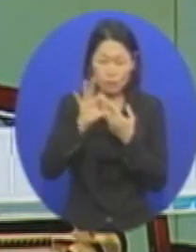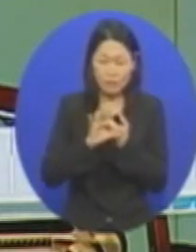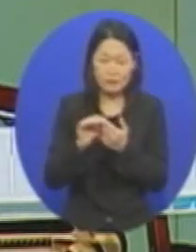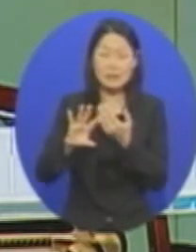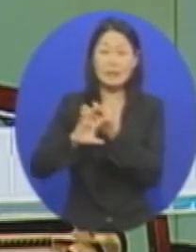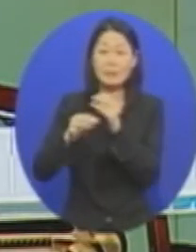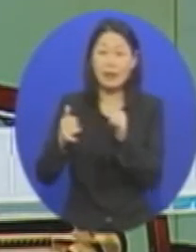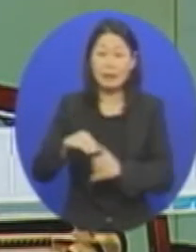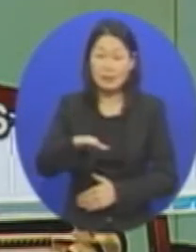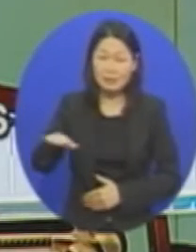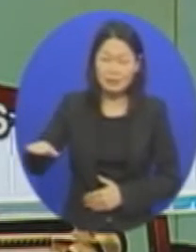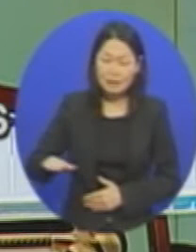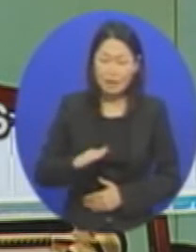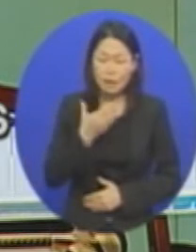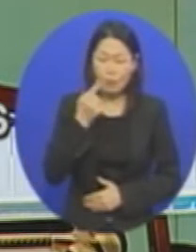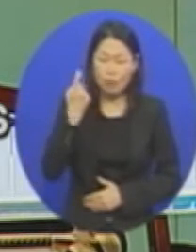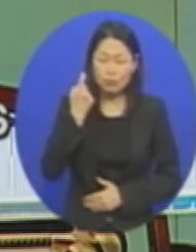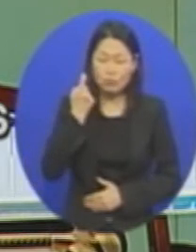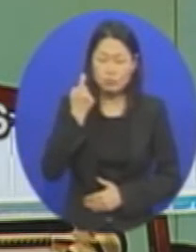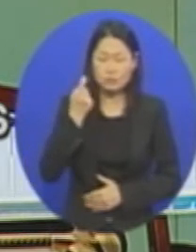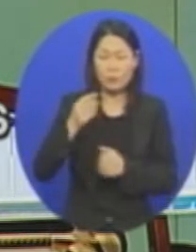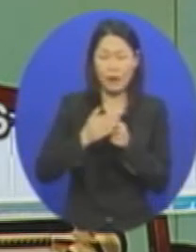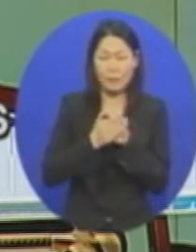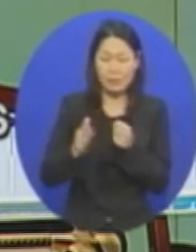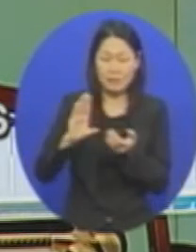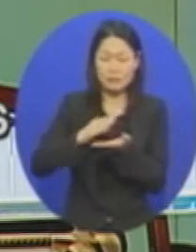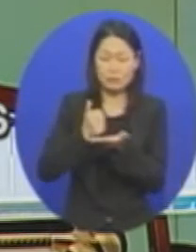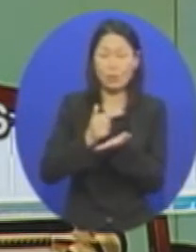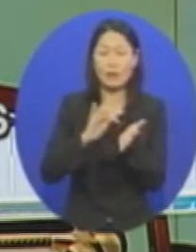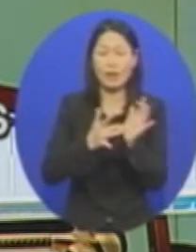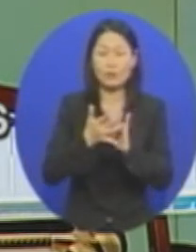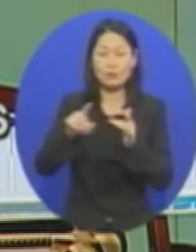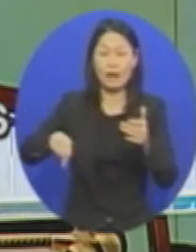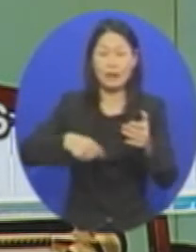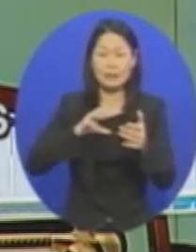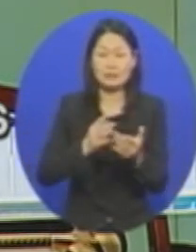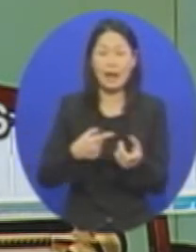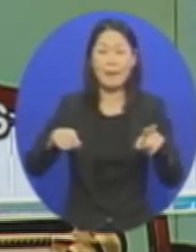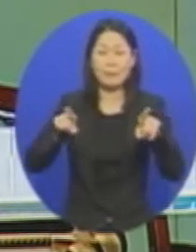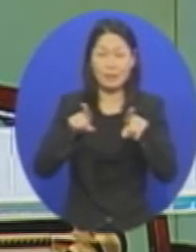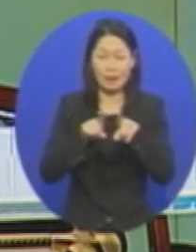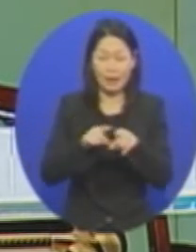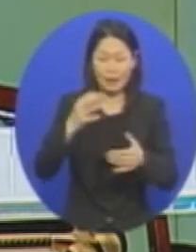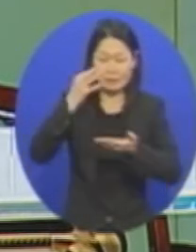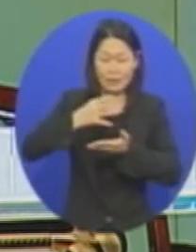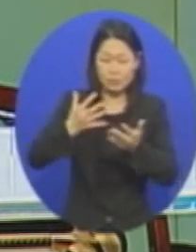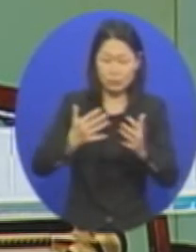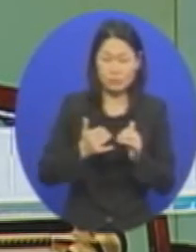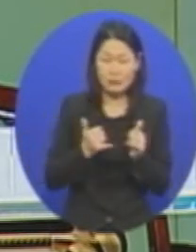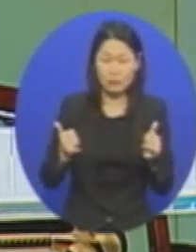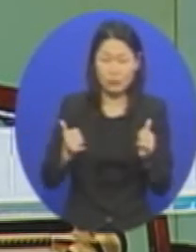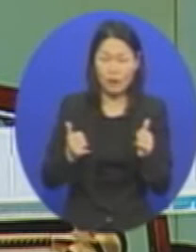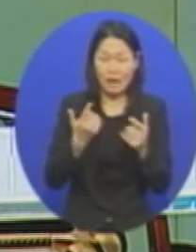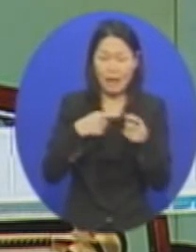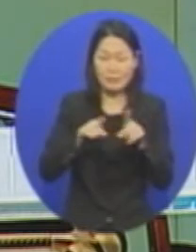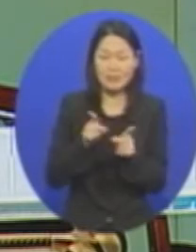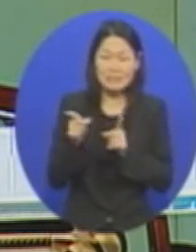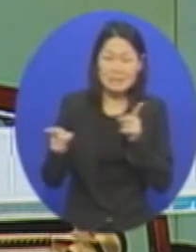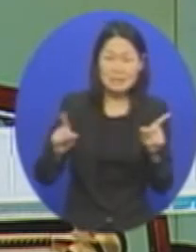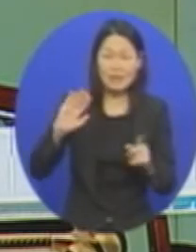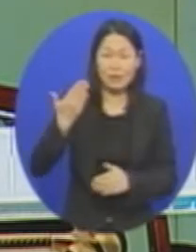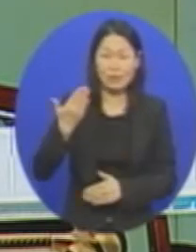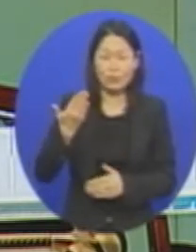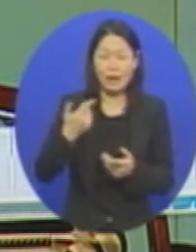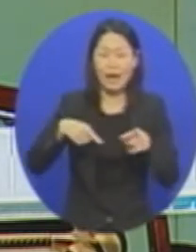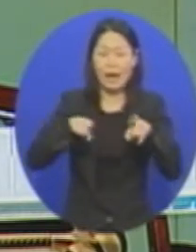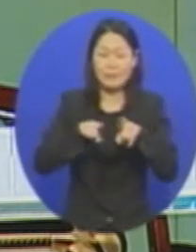복음으로 말미암아 그리스도 예수 안에서 함께 상속자가 되고 함께 지체가 되고 함께 약속에